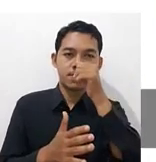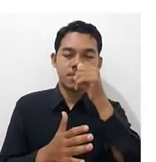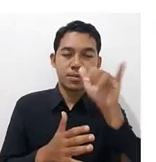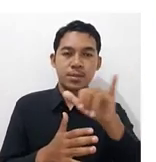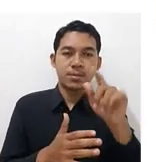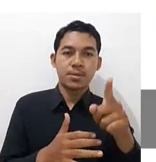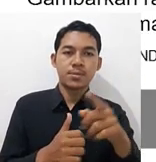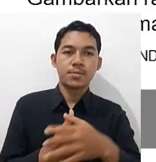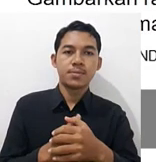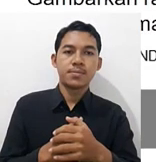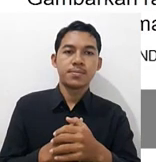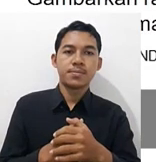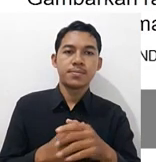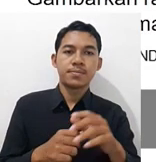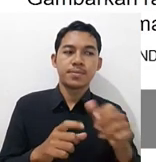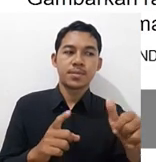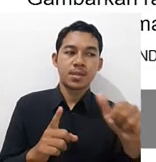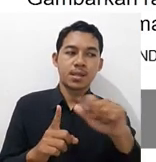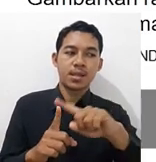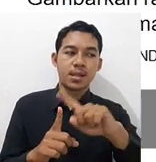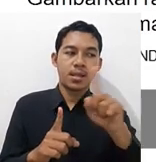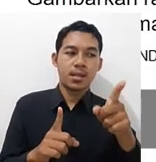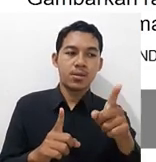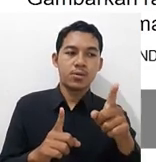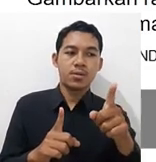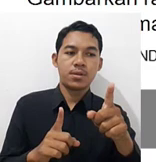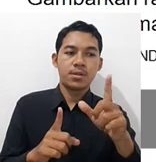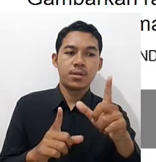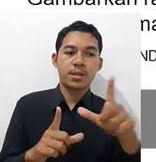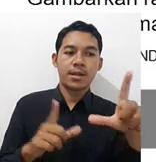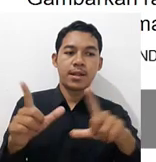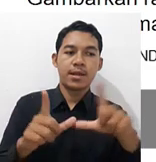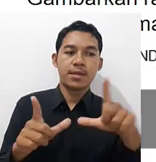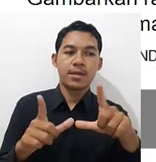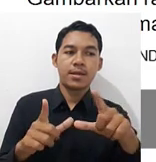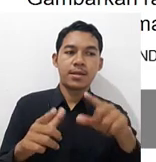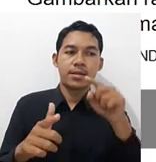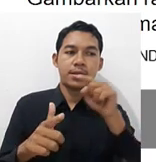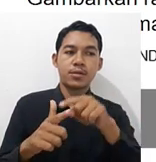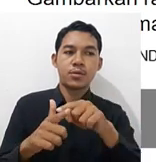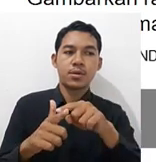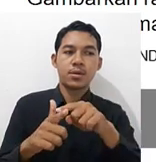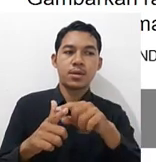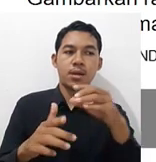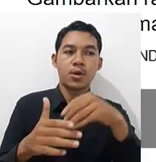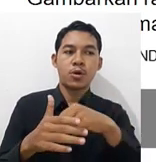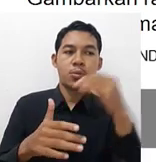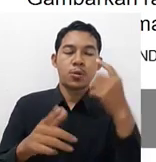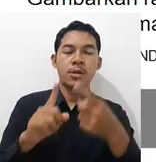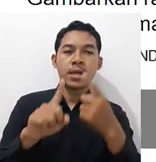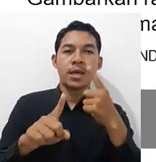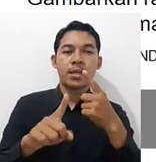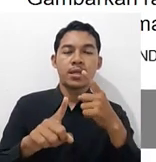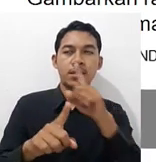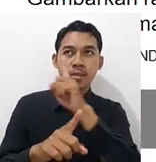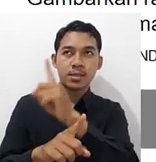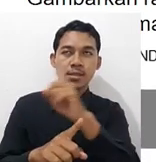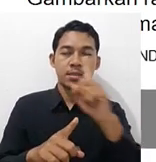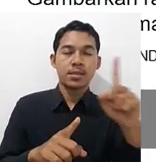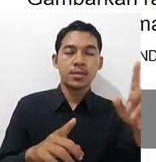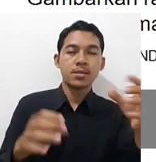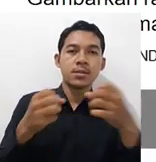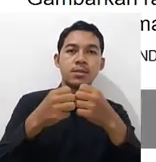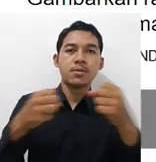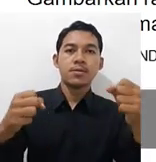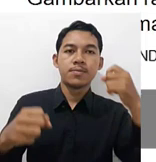Seperti itu. Oke, selanjutnya latihan. Nah di sini tentukan output dari masing-masing gerbang logika di bawah ini. Ada 3 input ya,